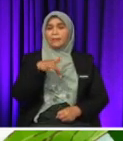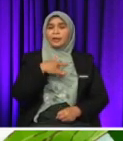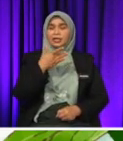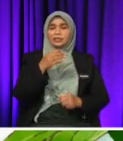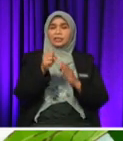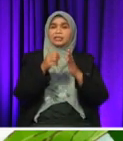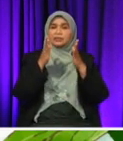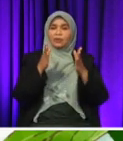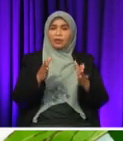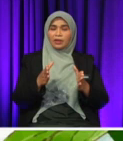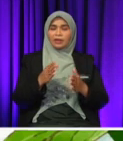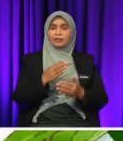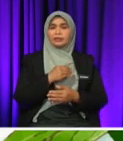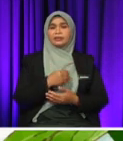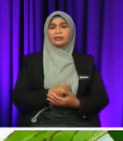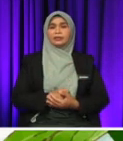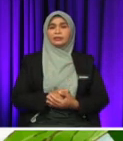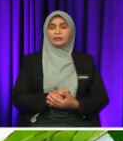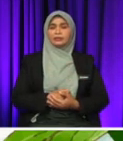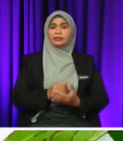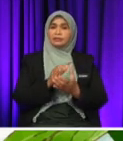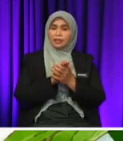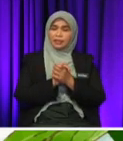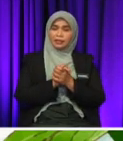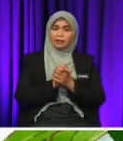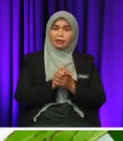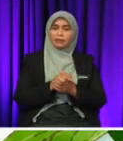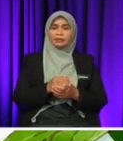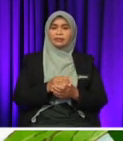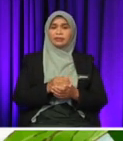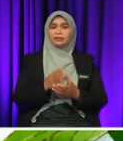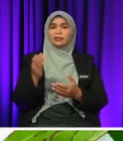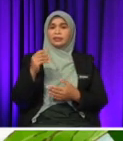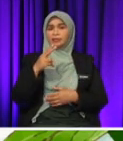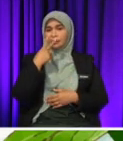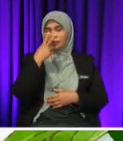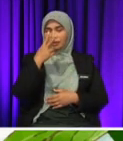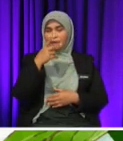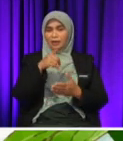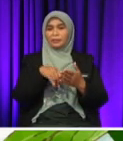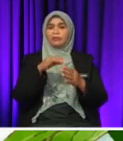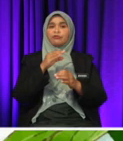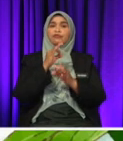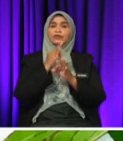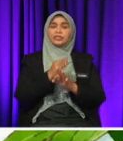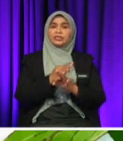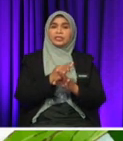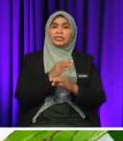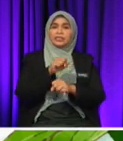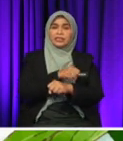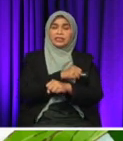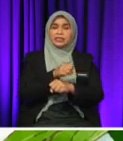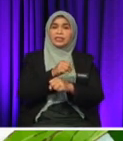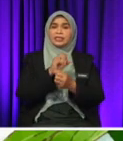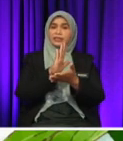kepada berani untuk mencoba Mari kita lihat apakah itu Fungsi sajak fungsi sajak yang pertama